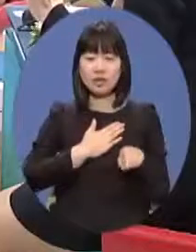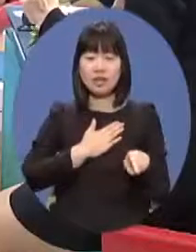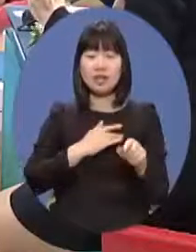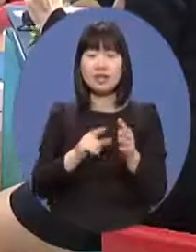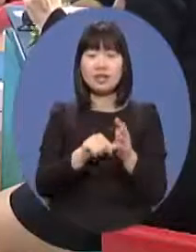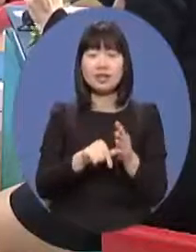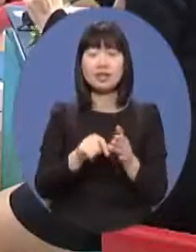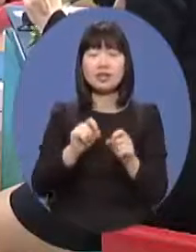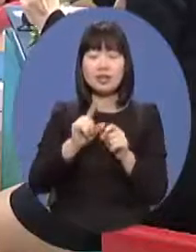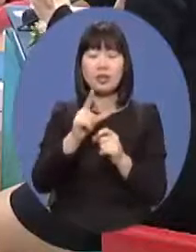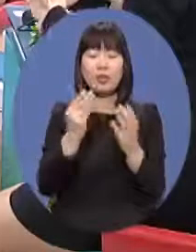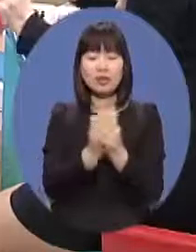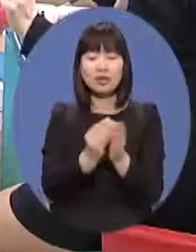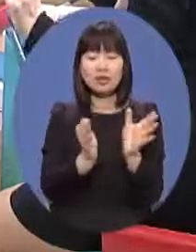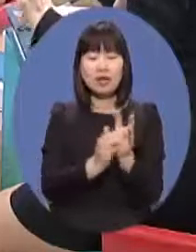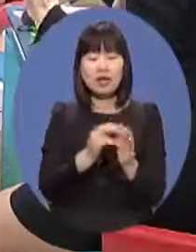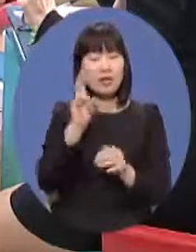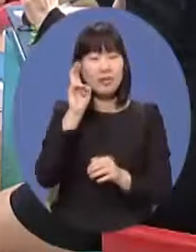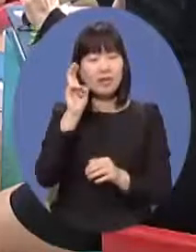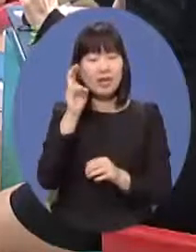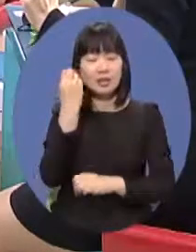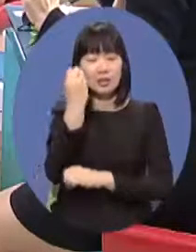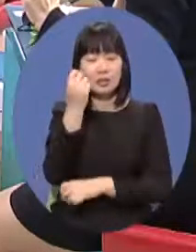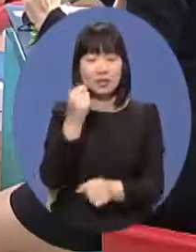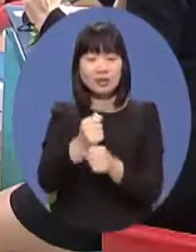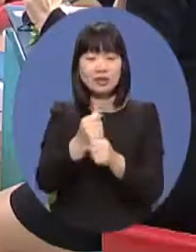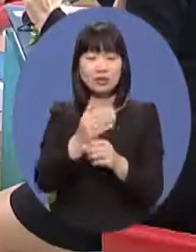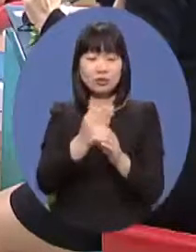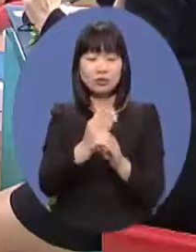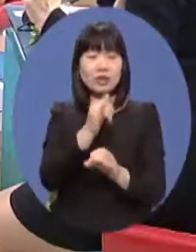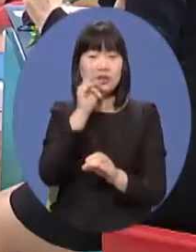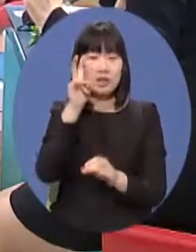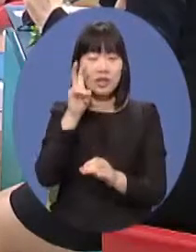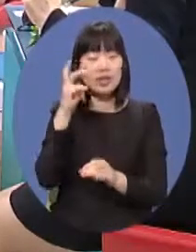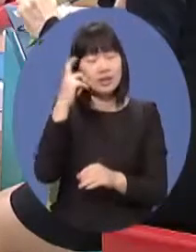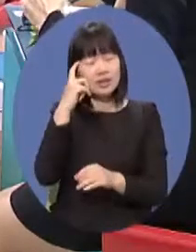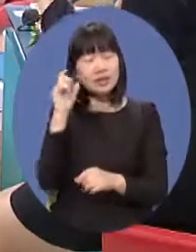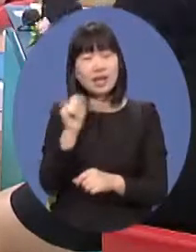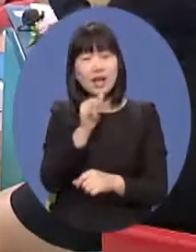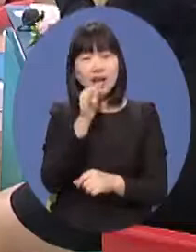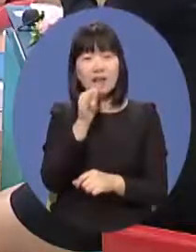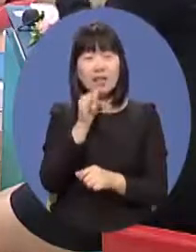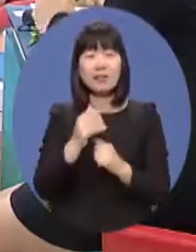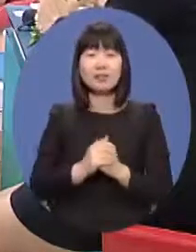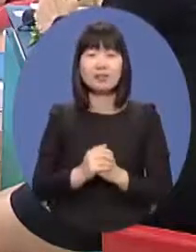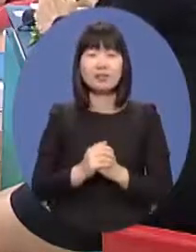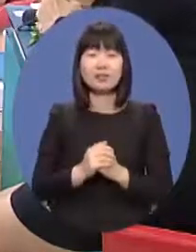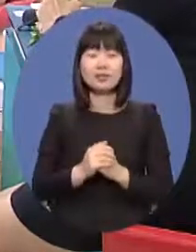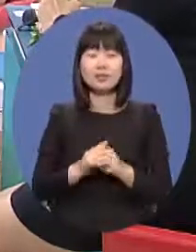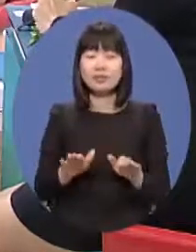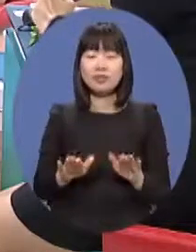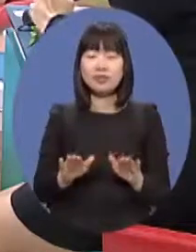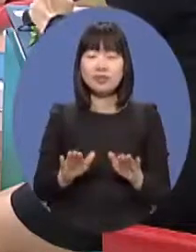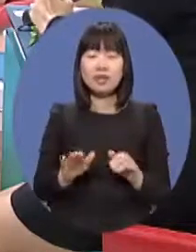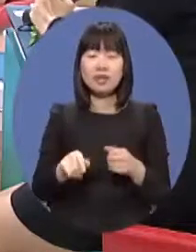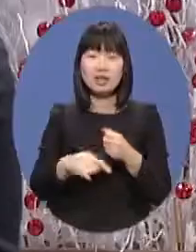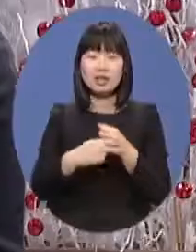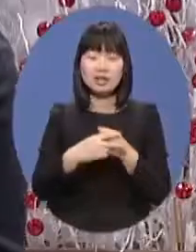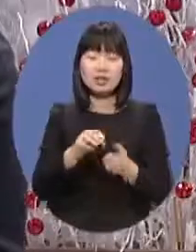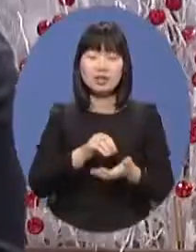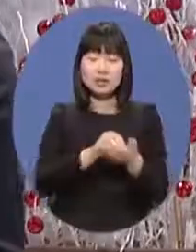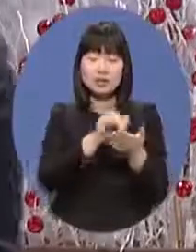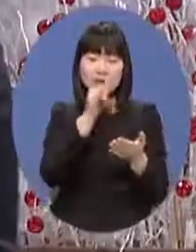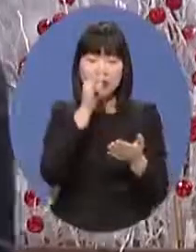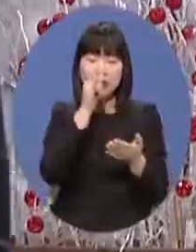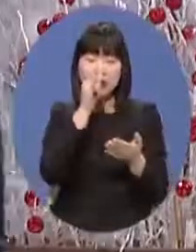시기는 거의 완성이 되는구나. 기초가 닦여지는구나. 이렇게 아마 생각하시게 될 겁니다. 그러면 이 학년기로 넘어와서